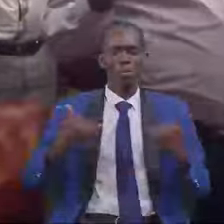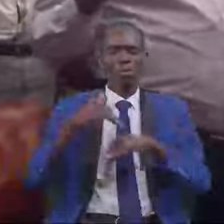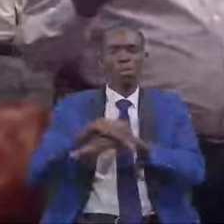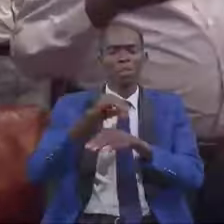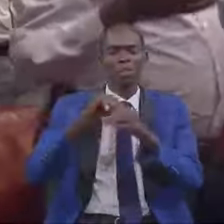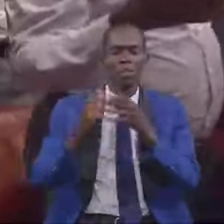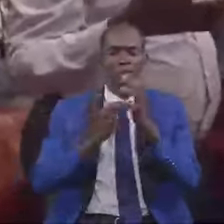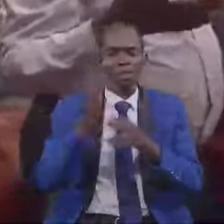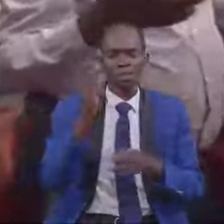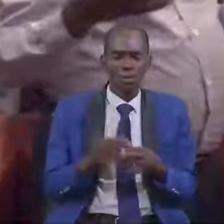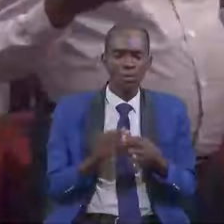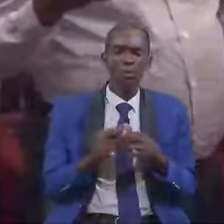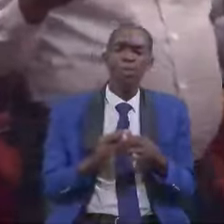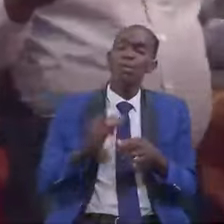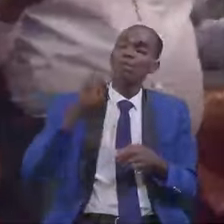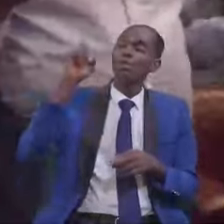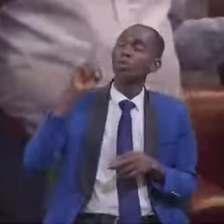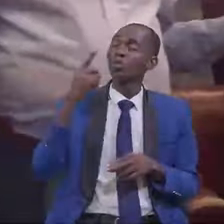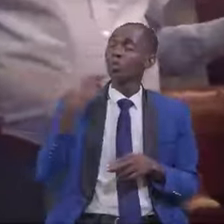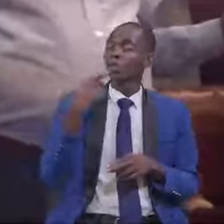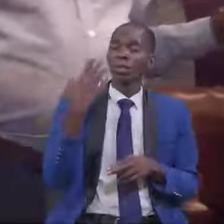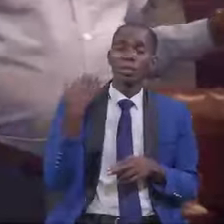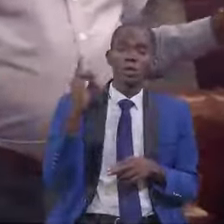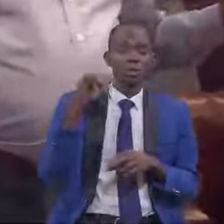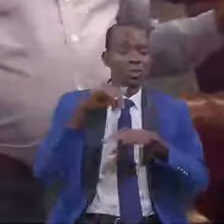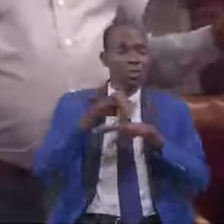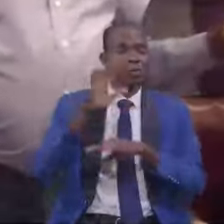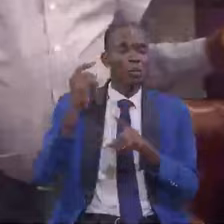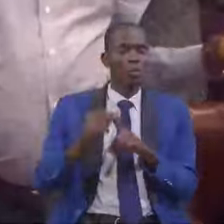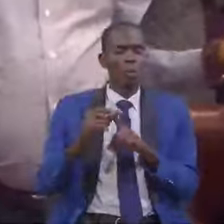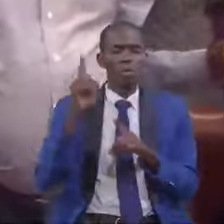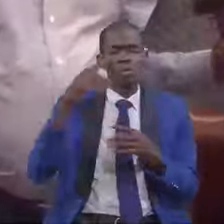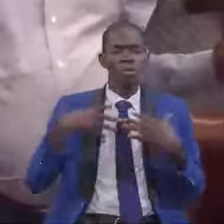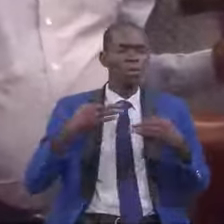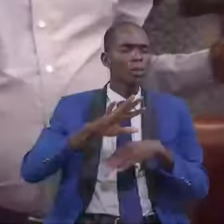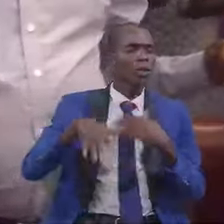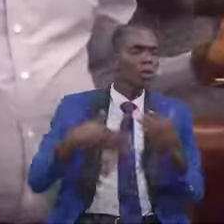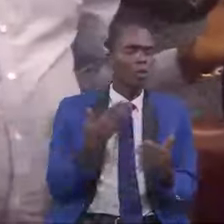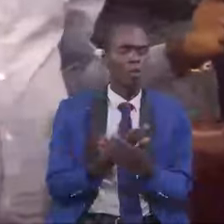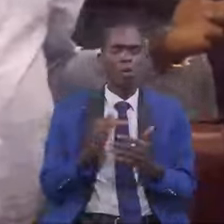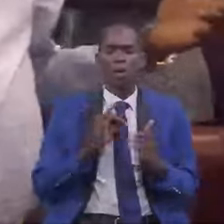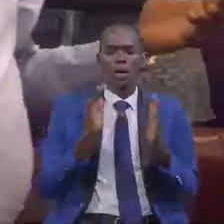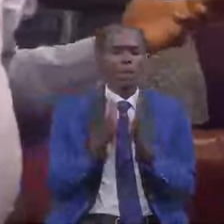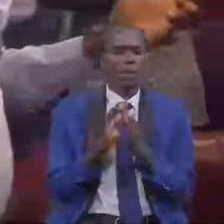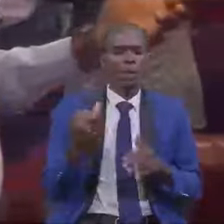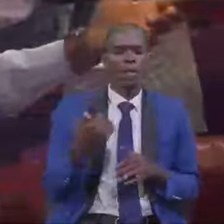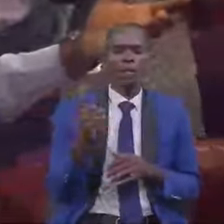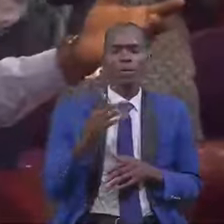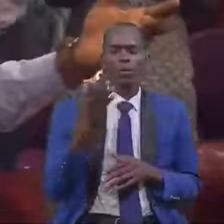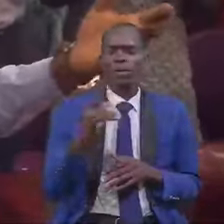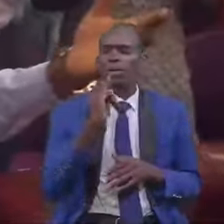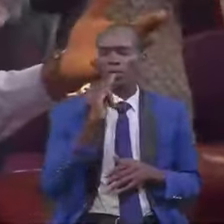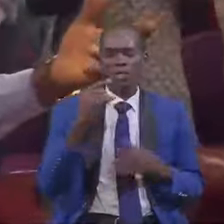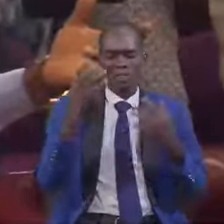Tu as dit que tu as envoyé ta parole et tu les guéris tous. Je prie Seigneur où il y a la maladie dans la tête, dans la